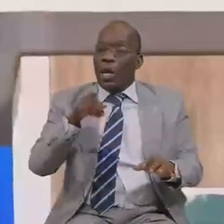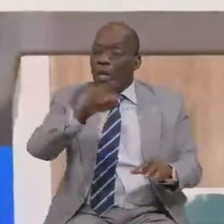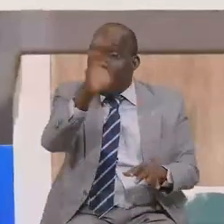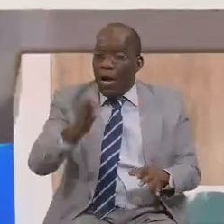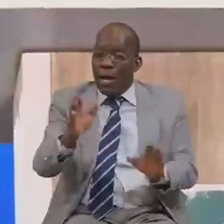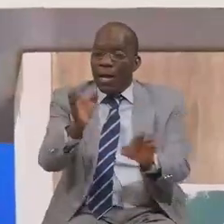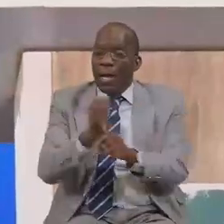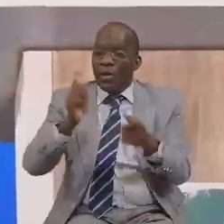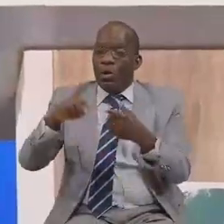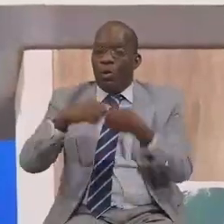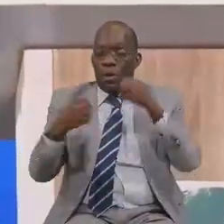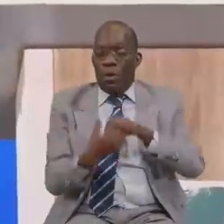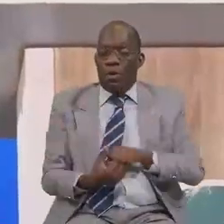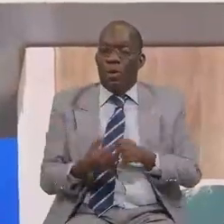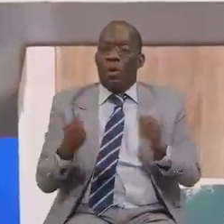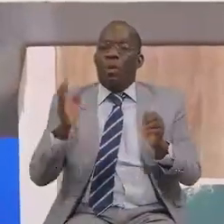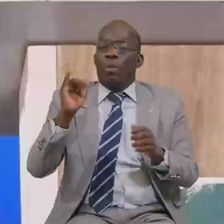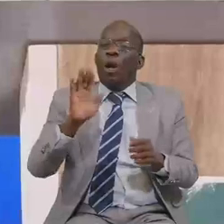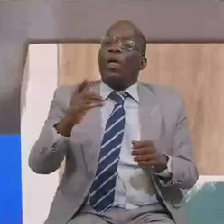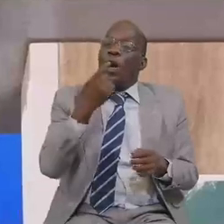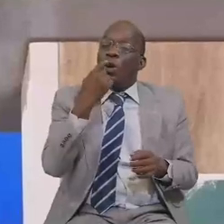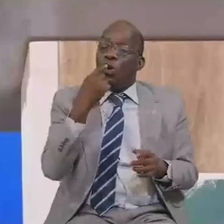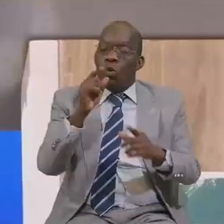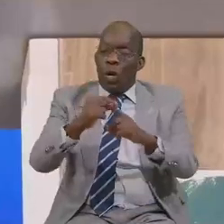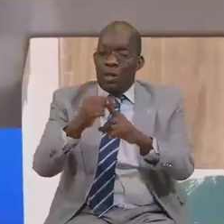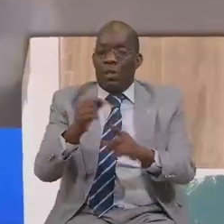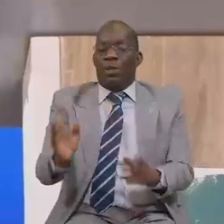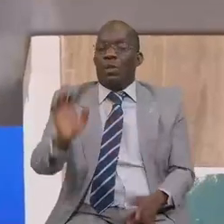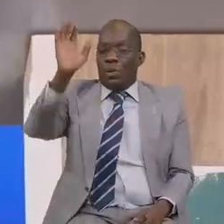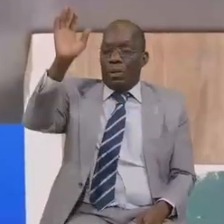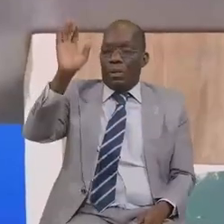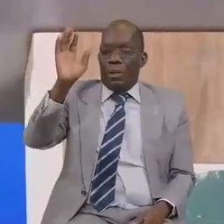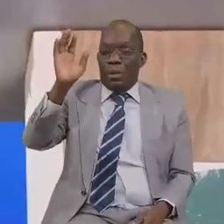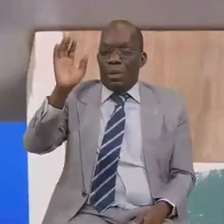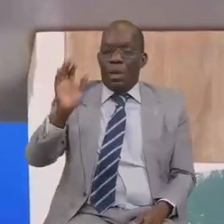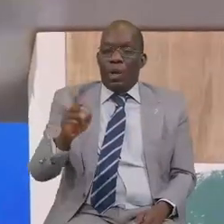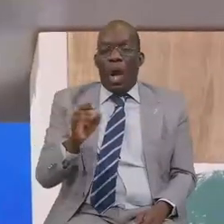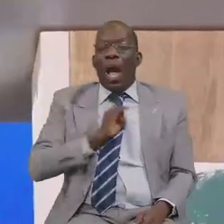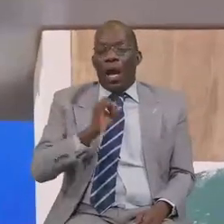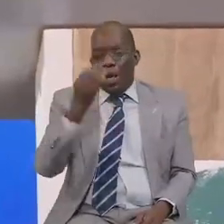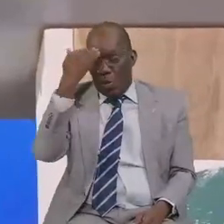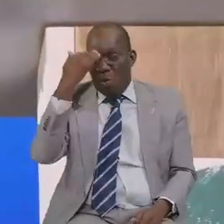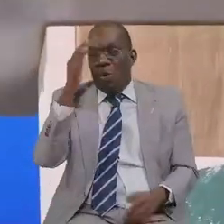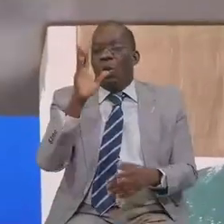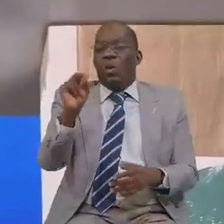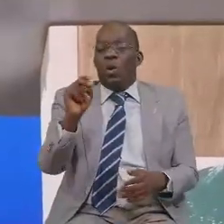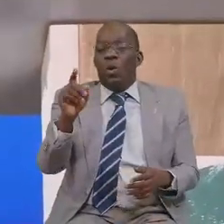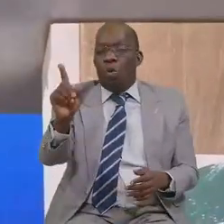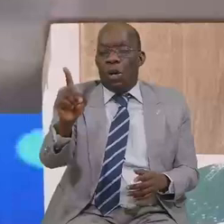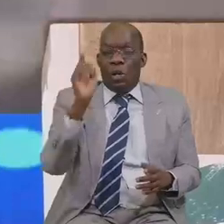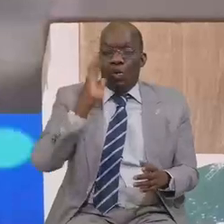langue, levez la main. Personne ne peut lever la main parce que depuis notre naissance,